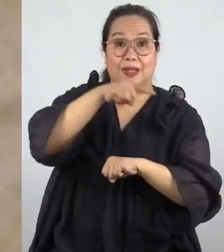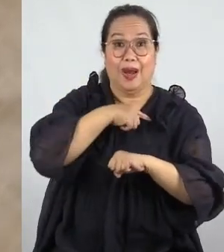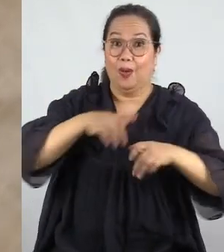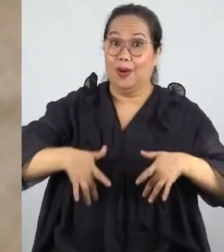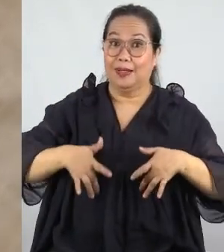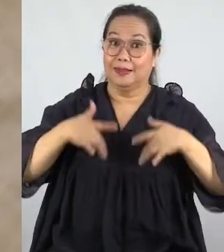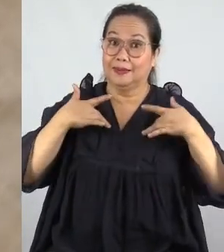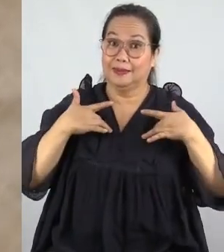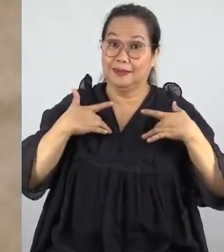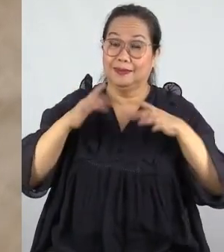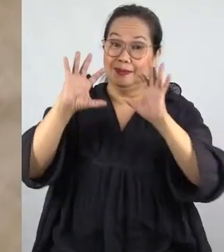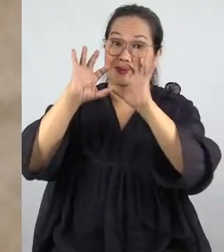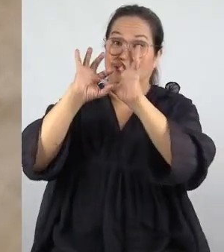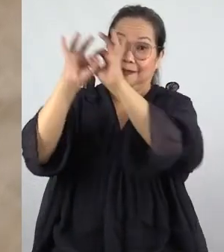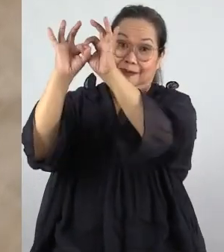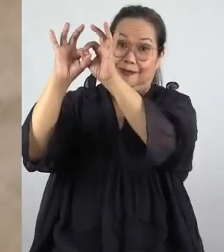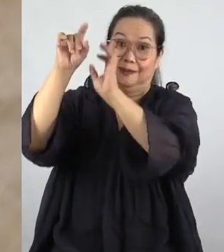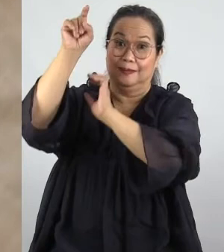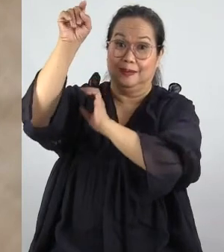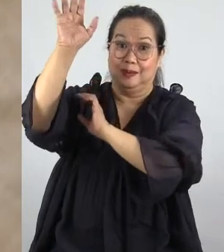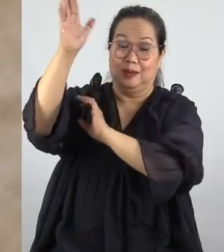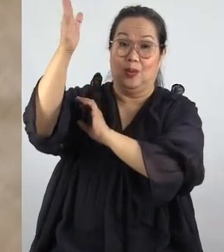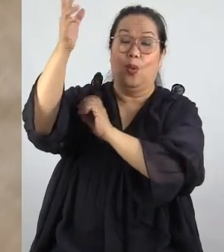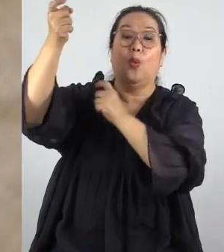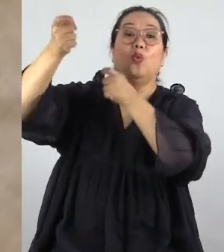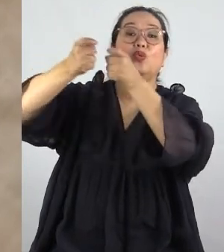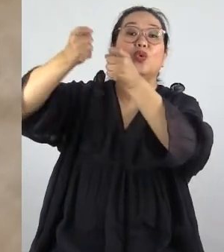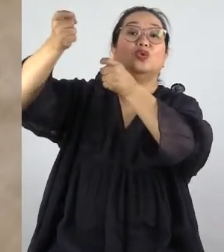buhay sa kanyang kapamahalaan.